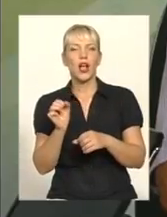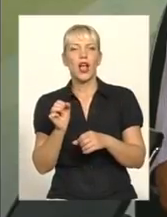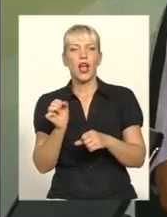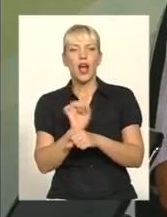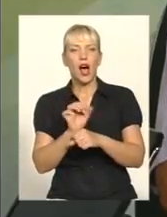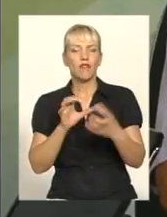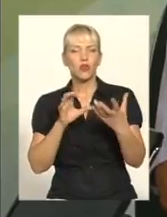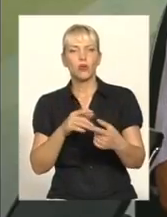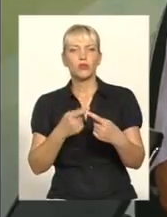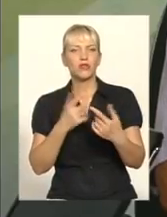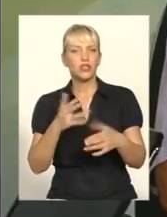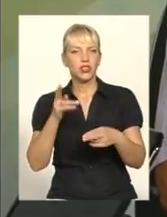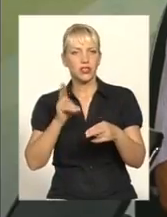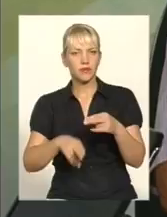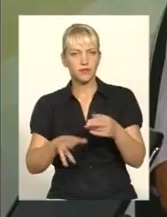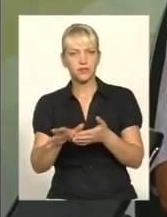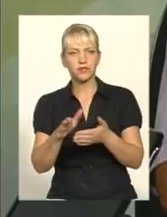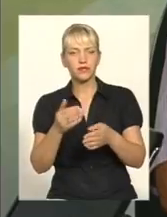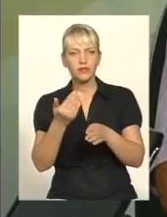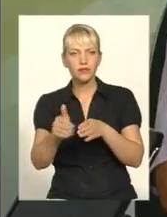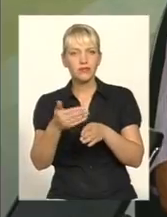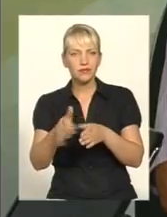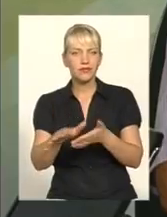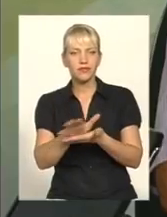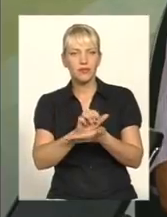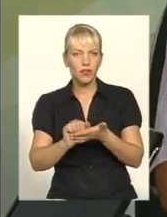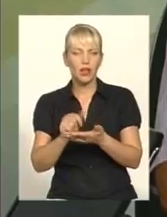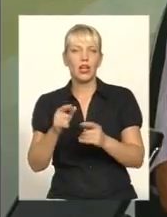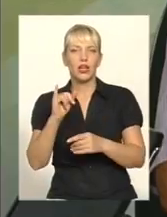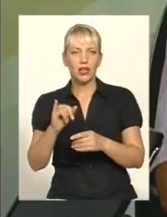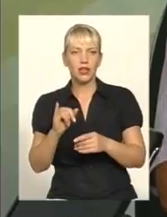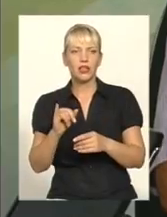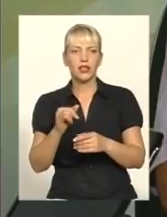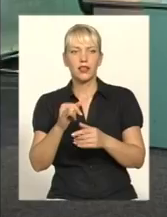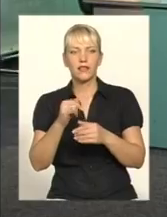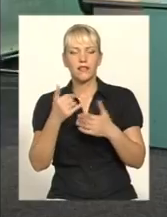вичерпали свій моторесурс, і вони не зовсім можуть, скажімо,